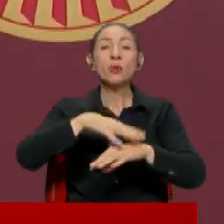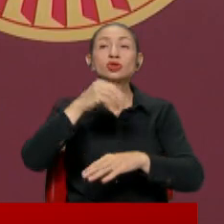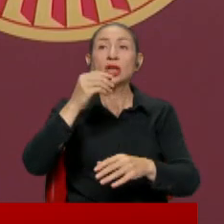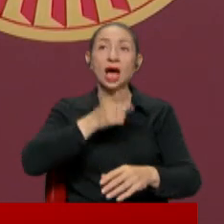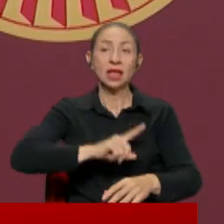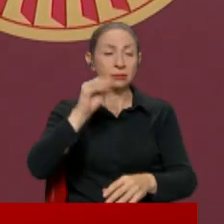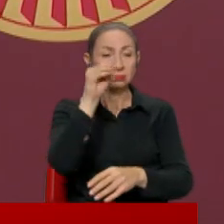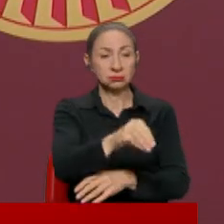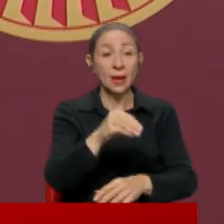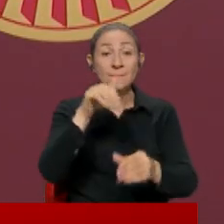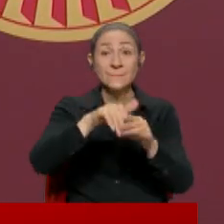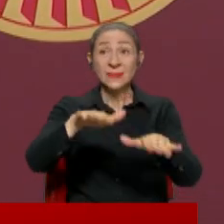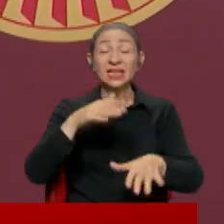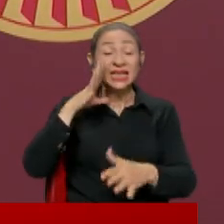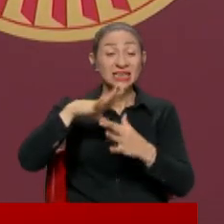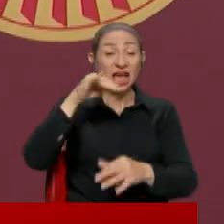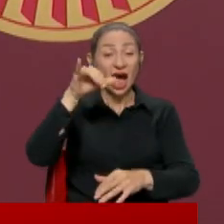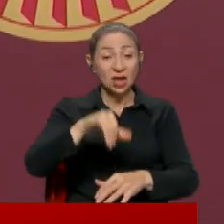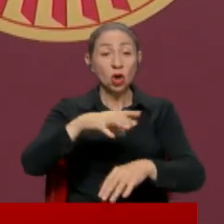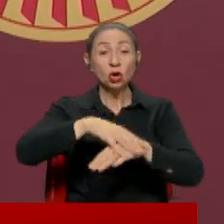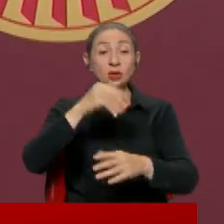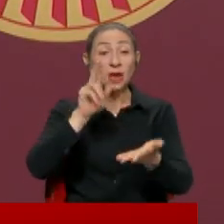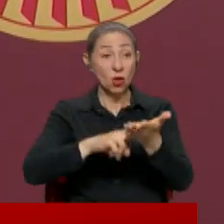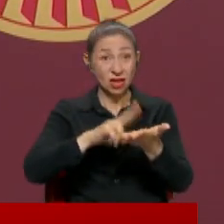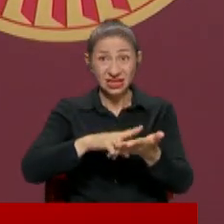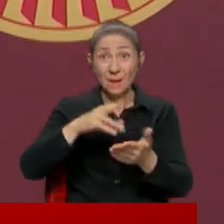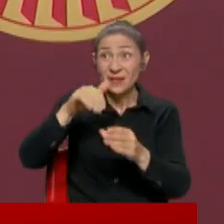için adayımızdır. Meclisin İnsan Hakları Komisyonu üyesi bir